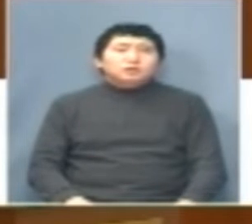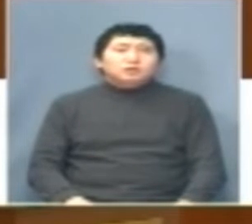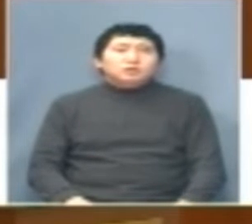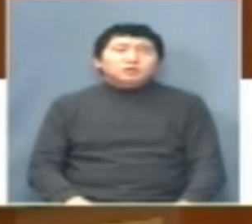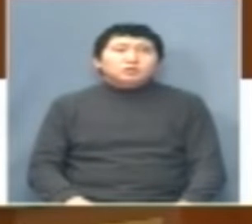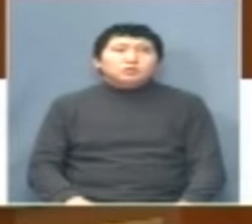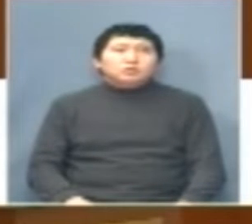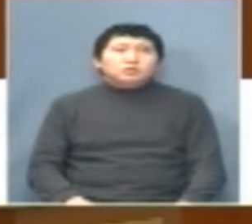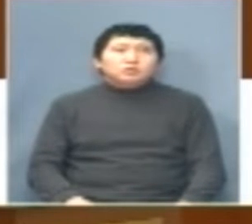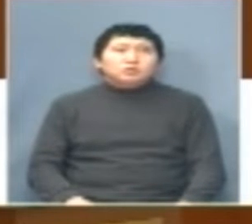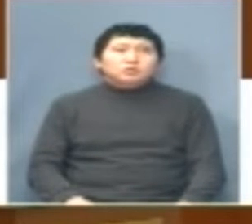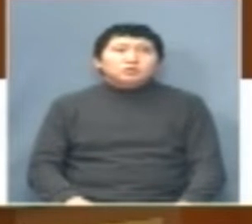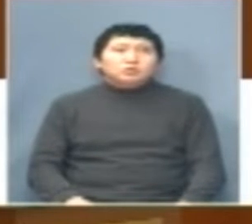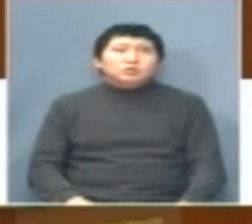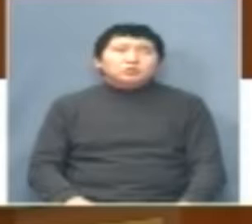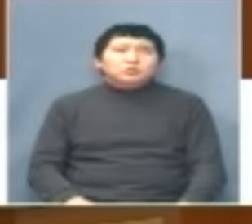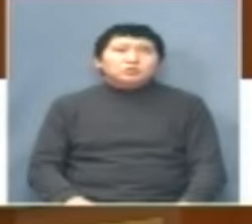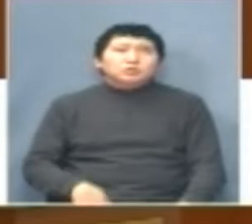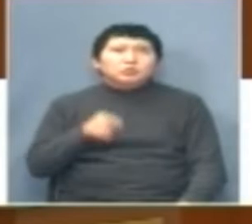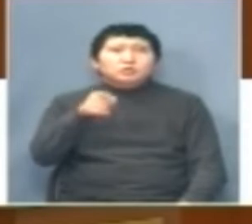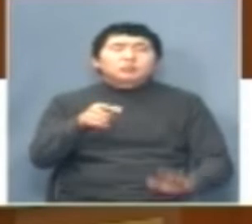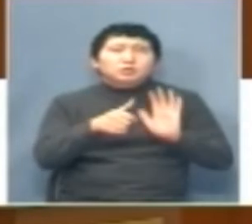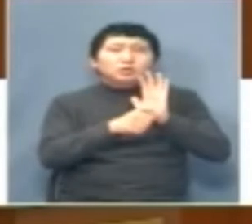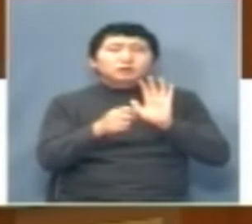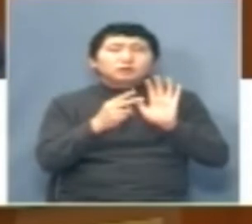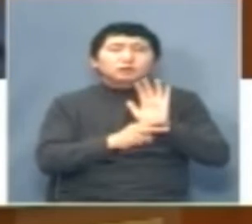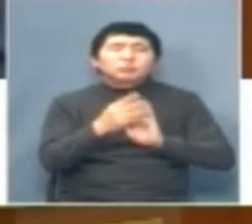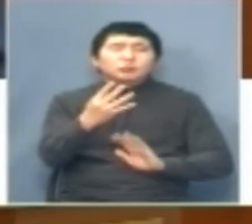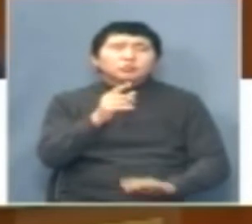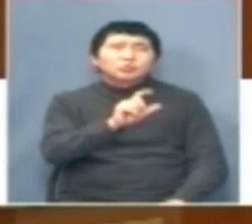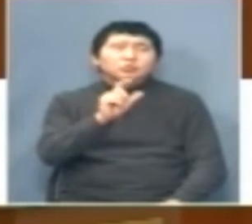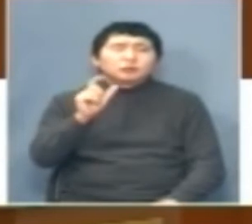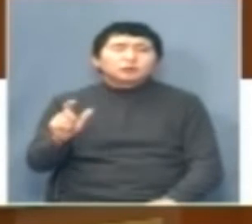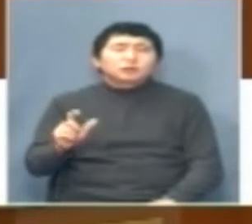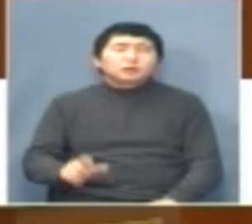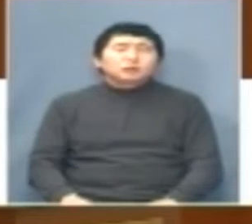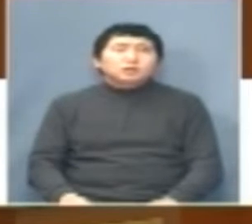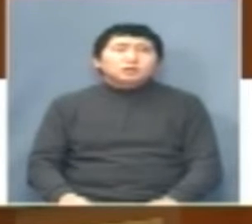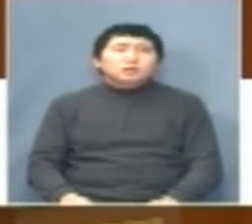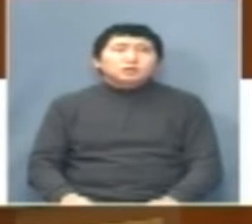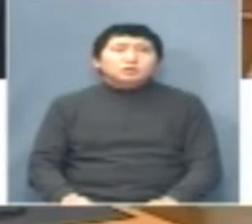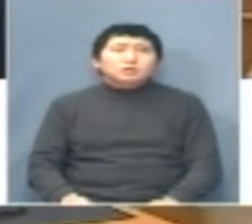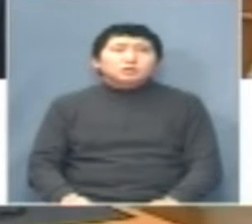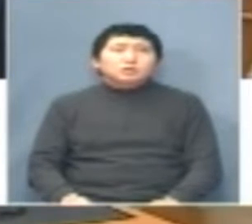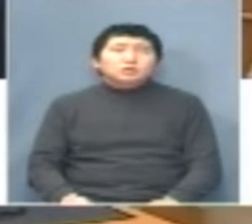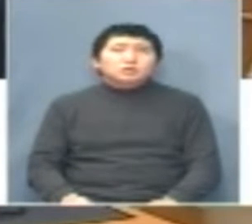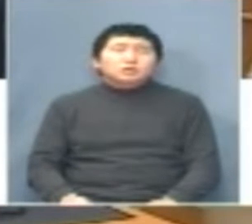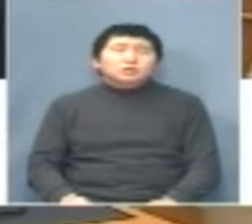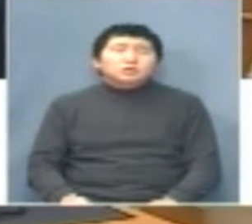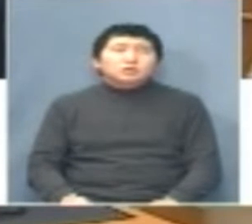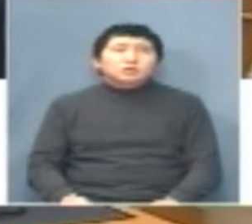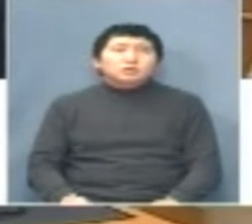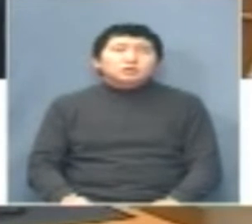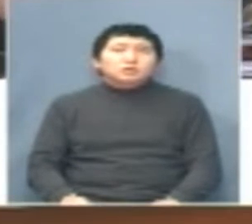қылмыстық іс қысқартылады. Оның ішінде 1674 адам қылмыстық жауапкершілігі босатылады. Қылмыстық